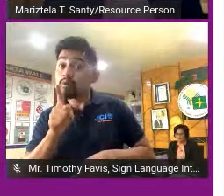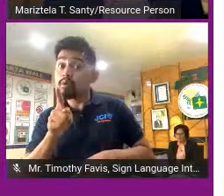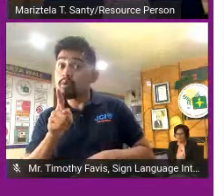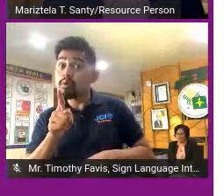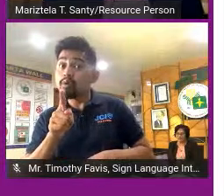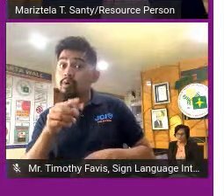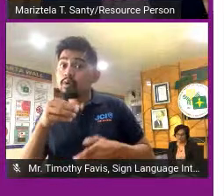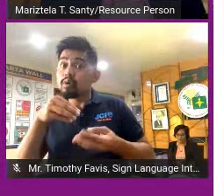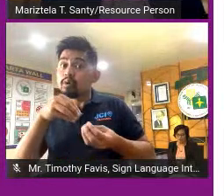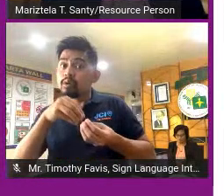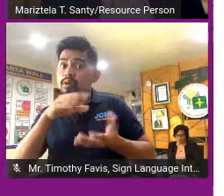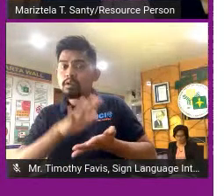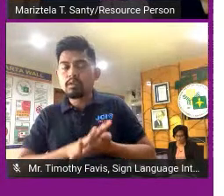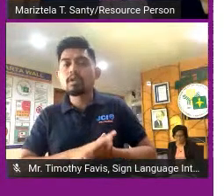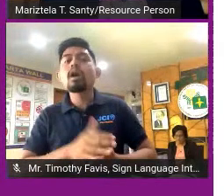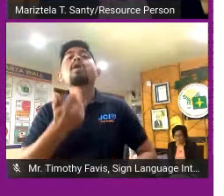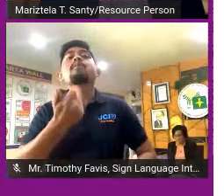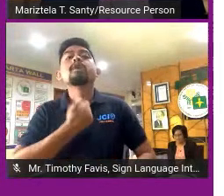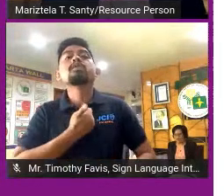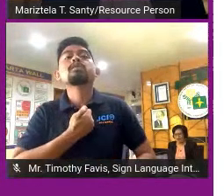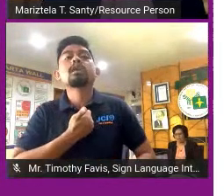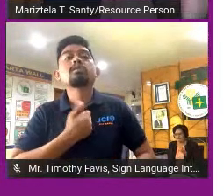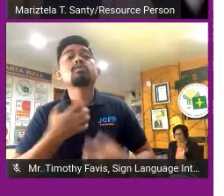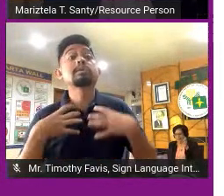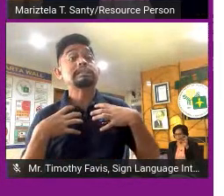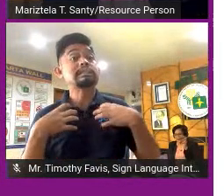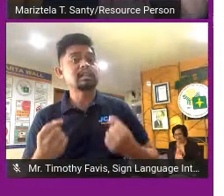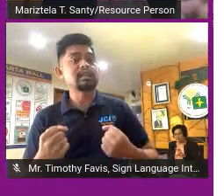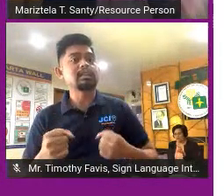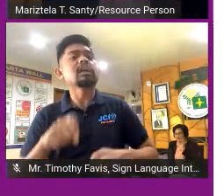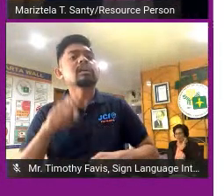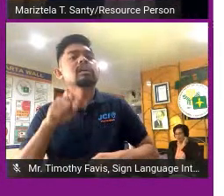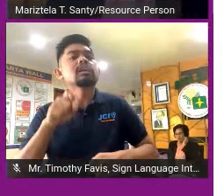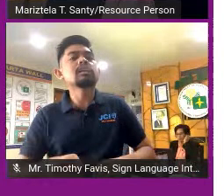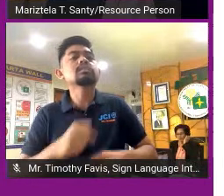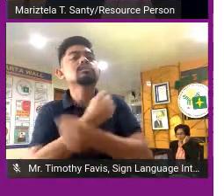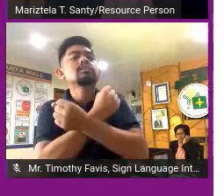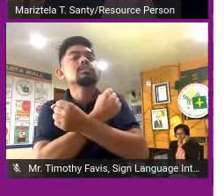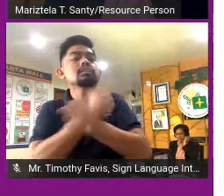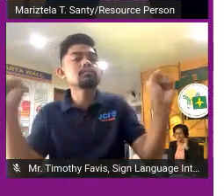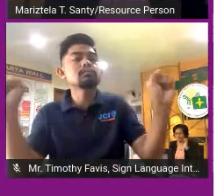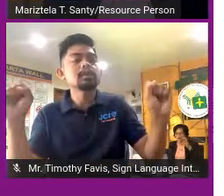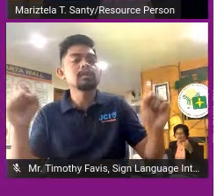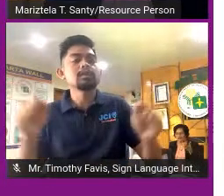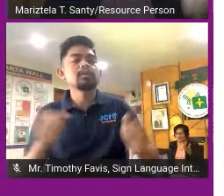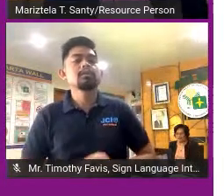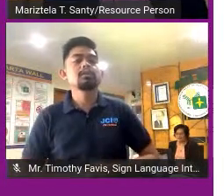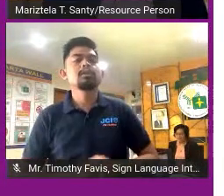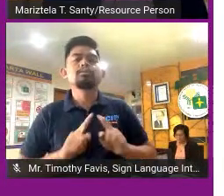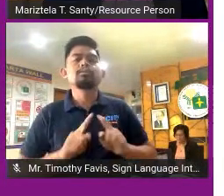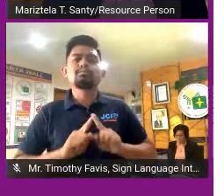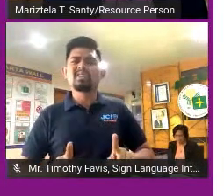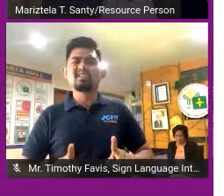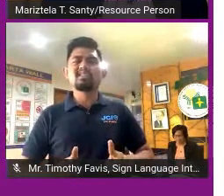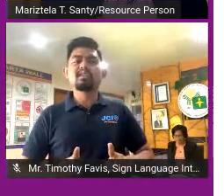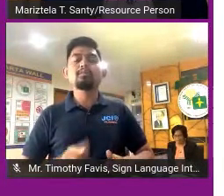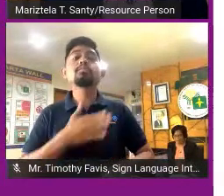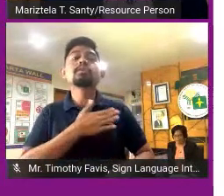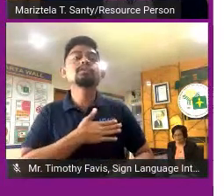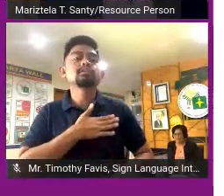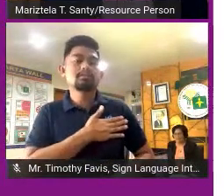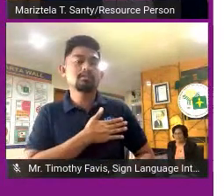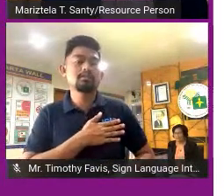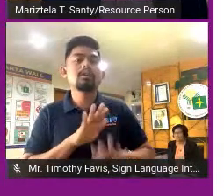change everything in our life for better. So, ang pinaka-ano dito po na we have never act like an